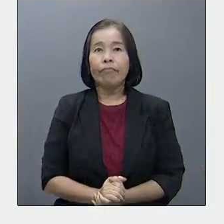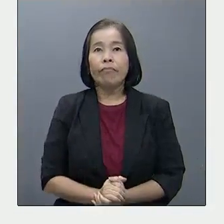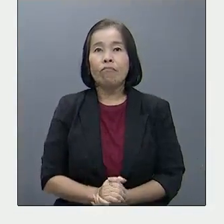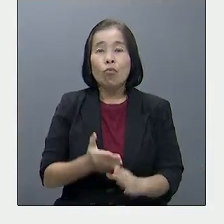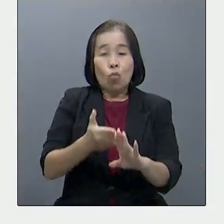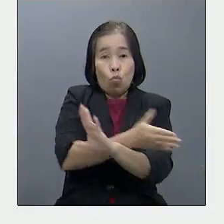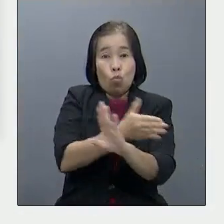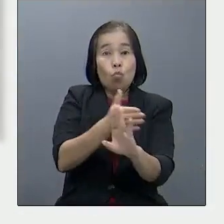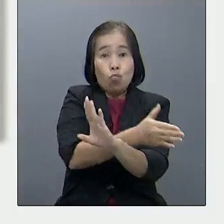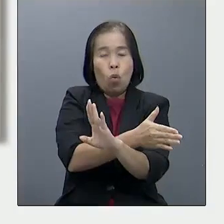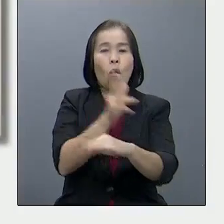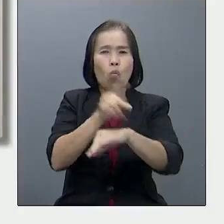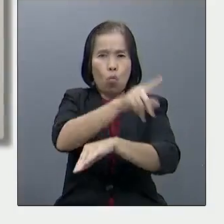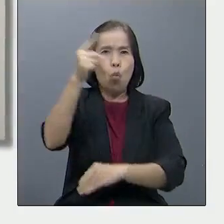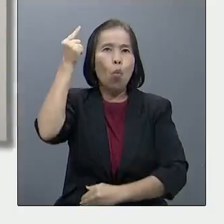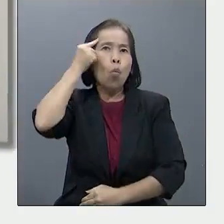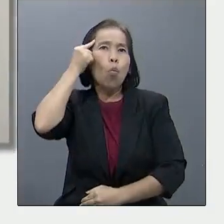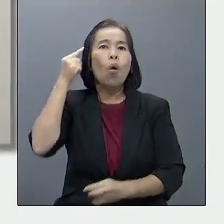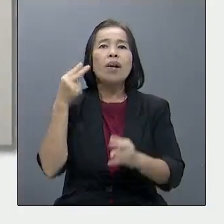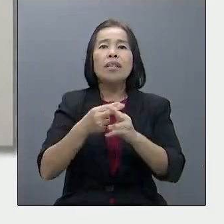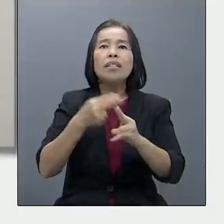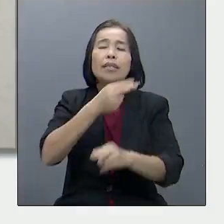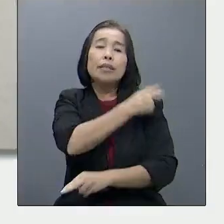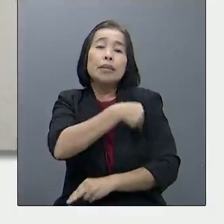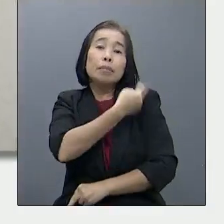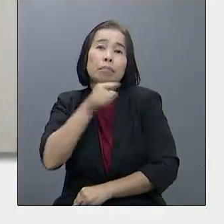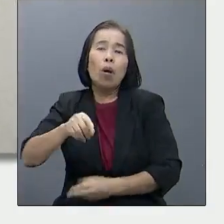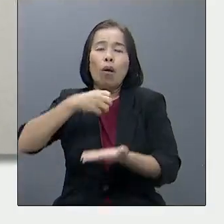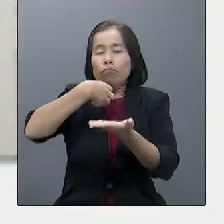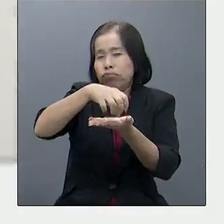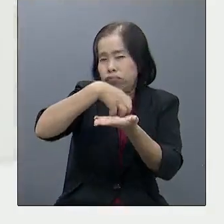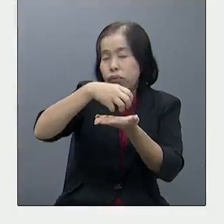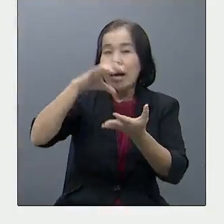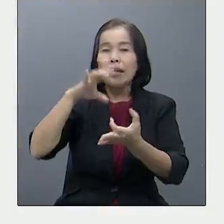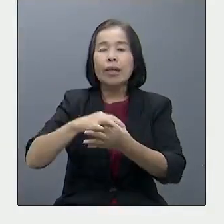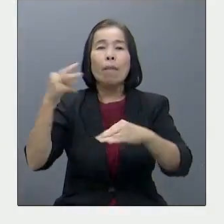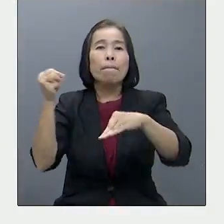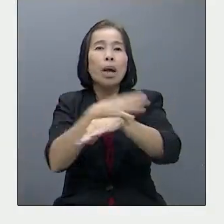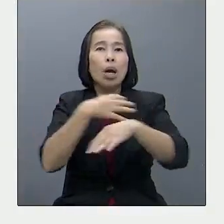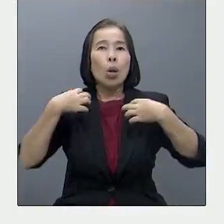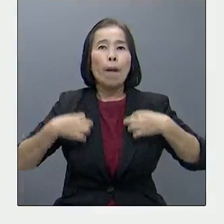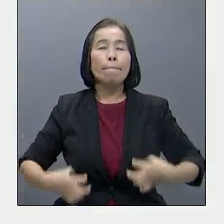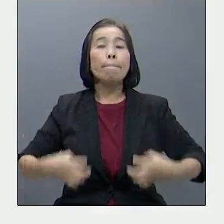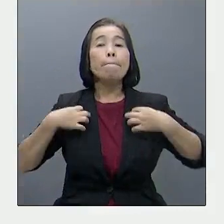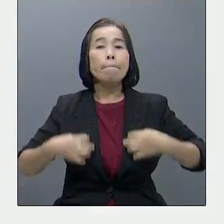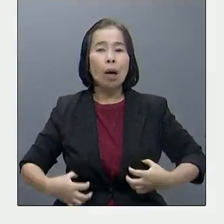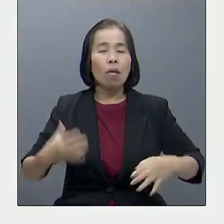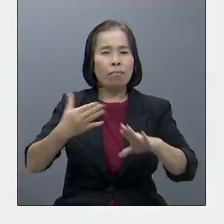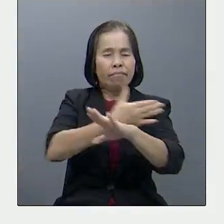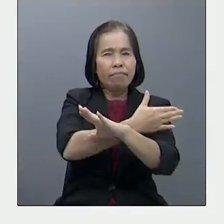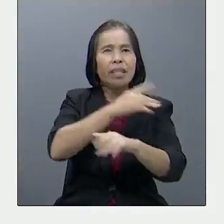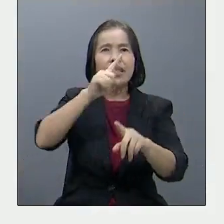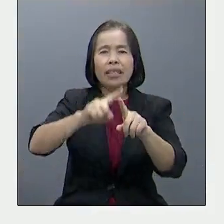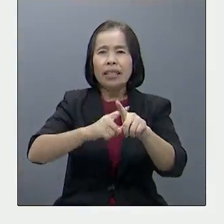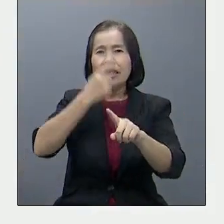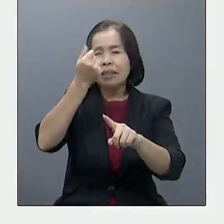ี้ คนวโกออนไนรู้จกกับหมอนุมที่บอกเลาเรื่องราว อาการปวยมะเร็ปอดของเท่เอง ผ่านเพจสู้ดีกวะเมื่อวที่ 10 พระจัดิกาย